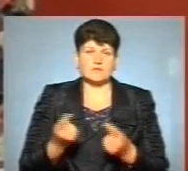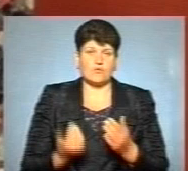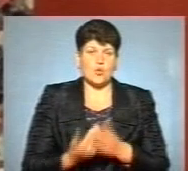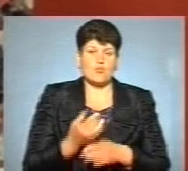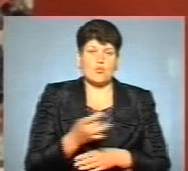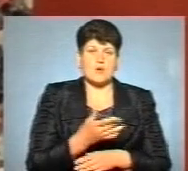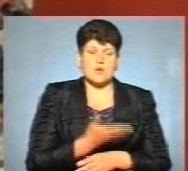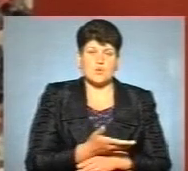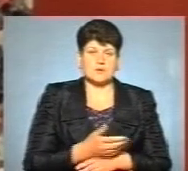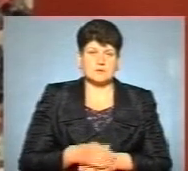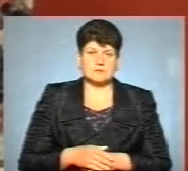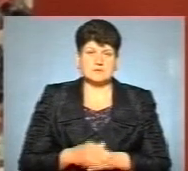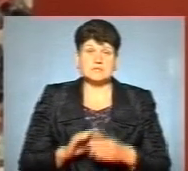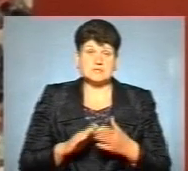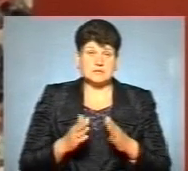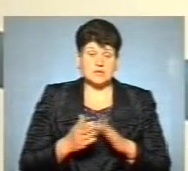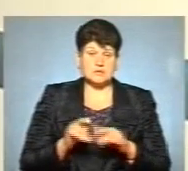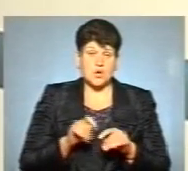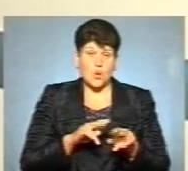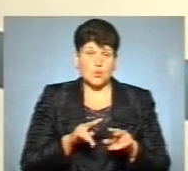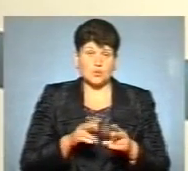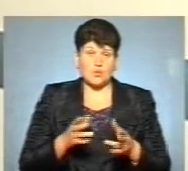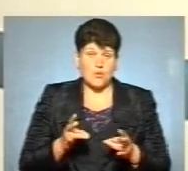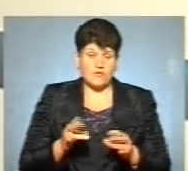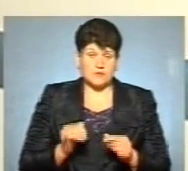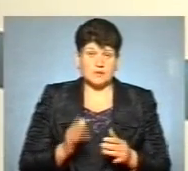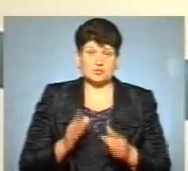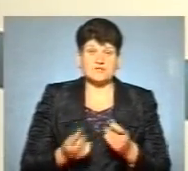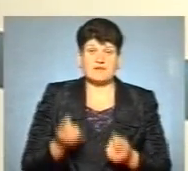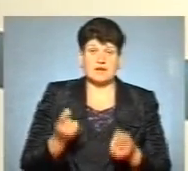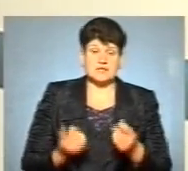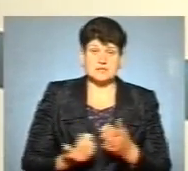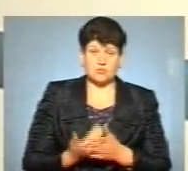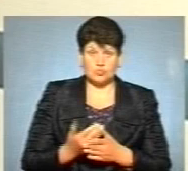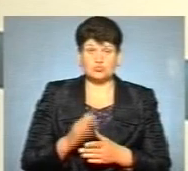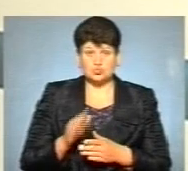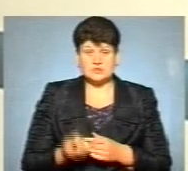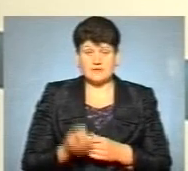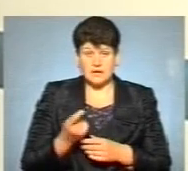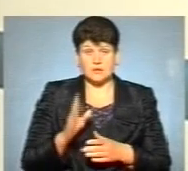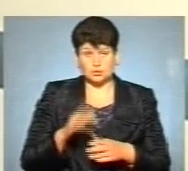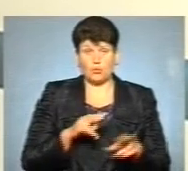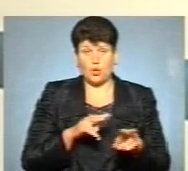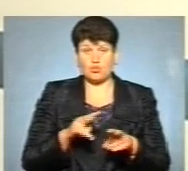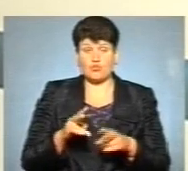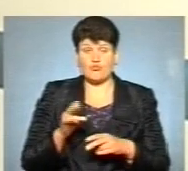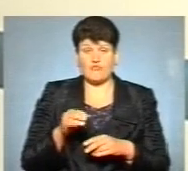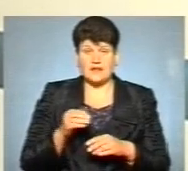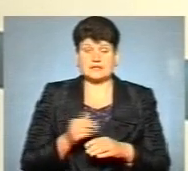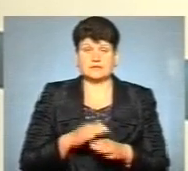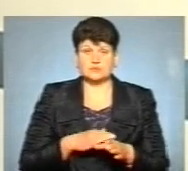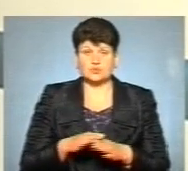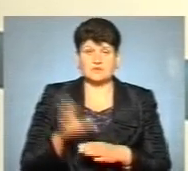районі, наприклад? Ситуація контрольована. Як буде з'являтися, ми, звичайно, будемо контролювати і будемо вживати всіх